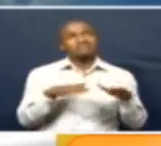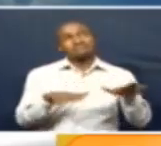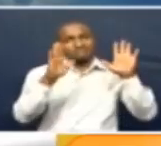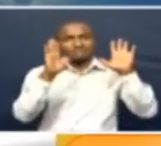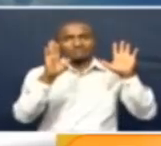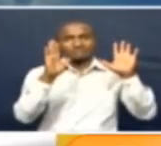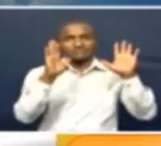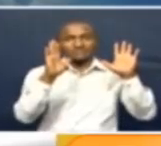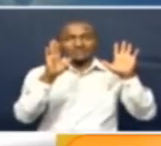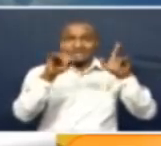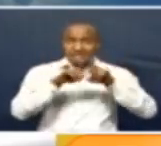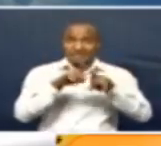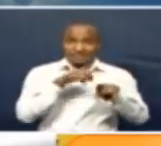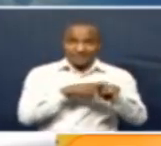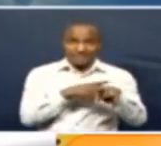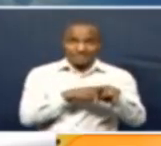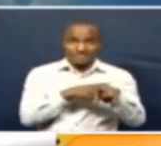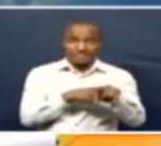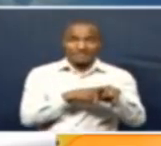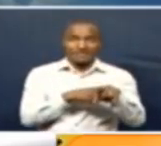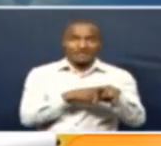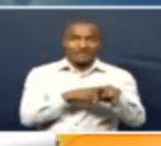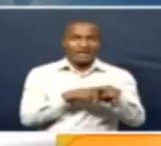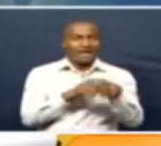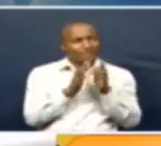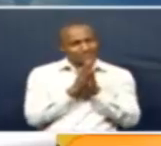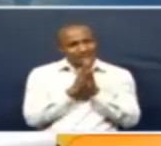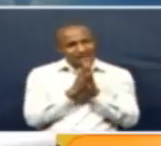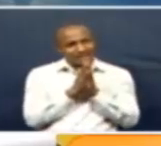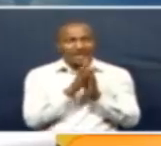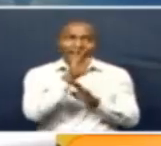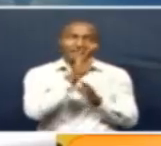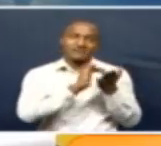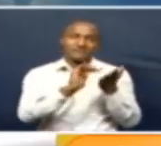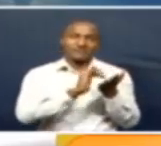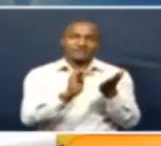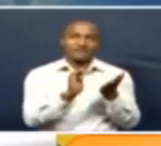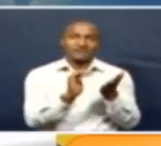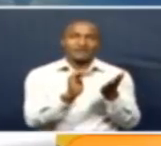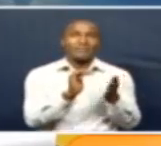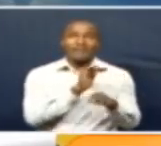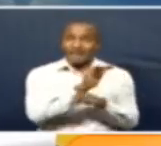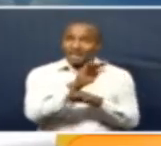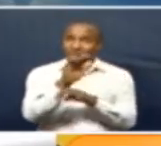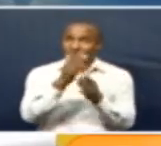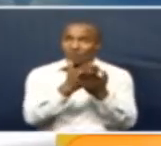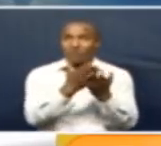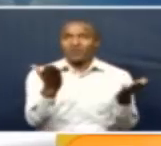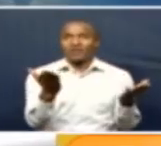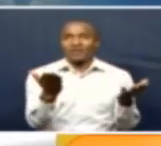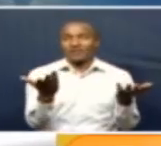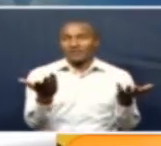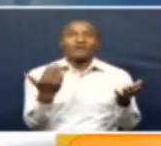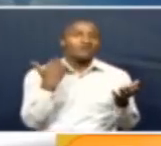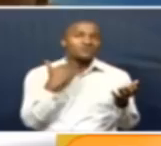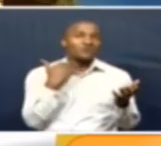the same time nikiserenda, nikasikia nikiomba Mungu tu anisamee. Na so ile kitu naweza waombea njuu. Sasa tuseme robbery